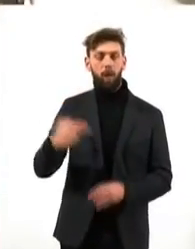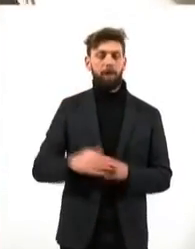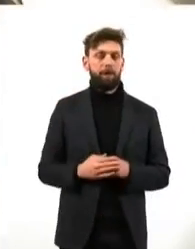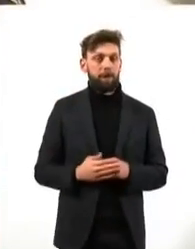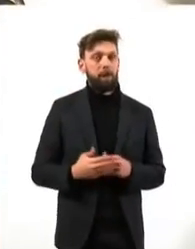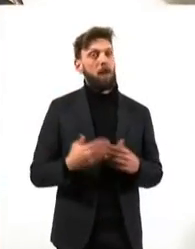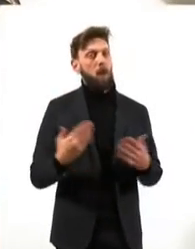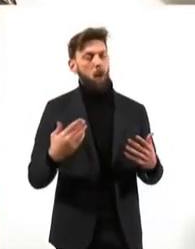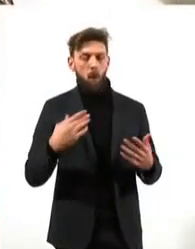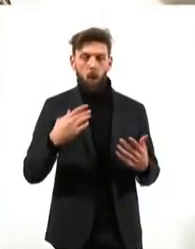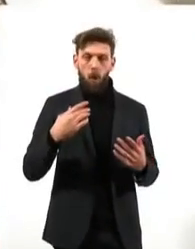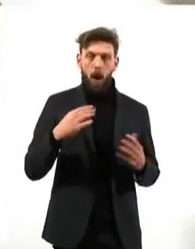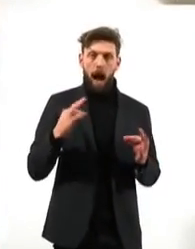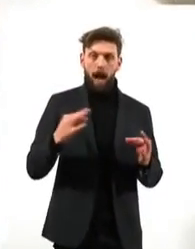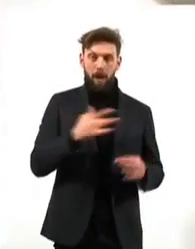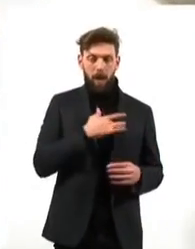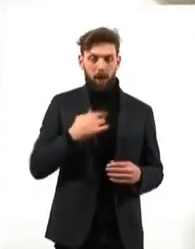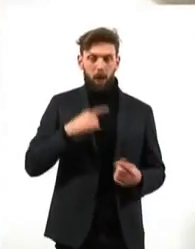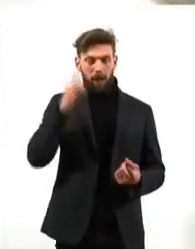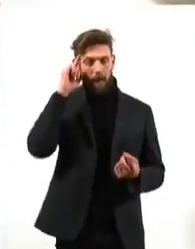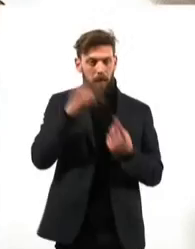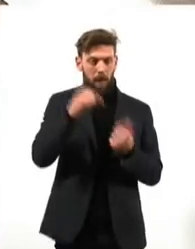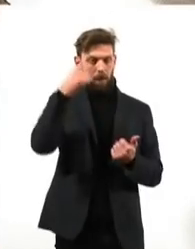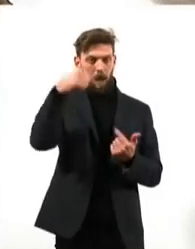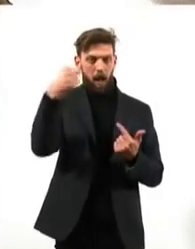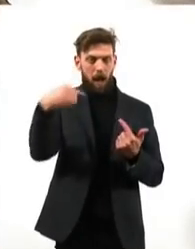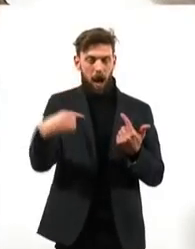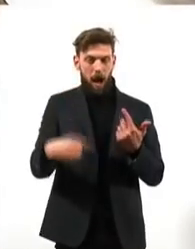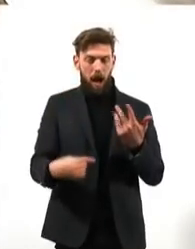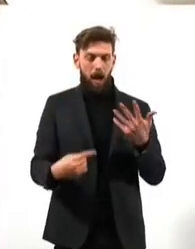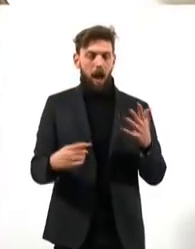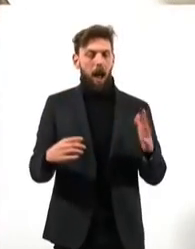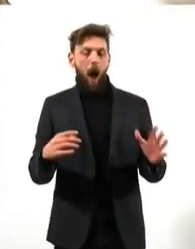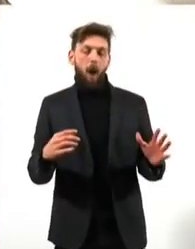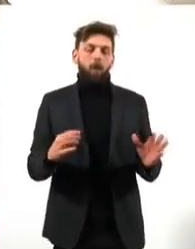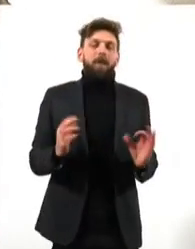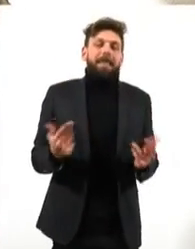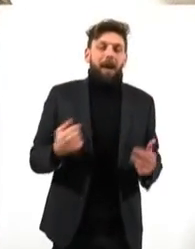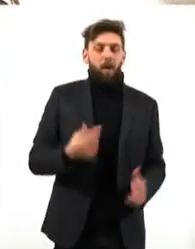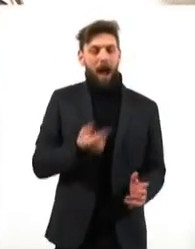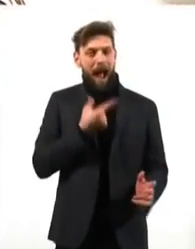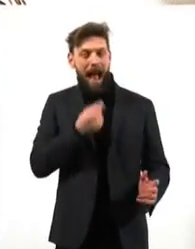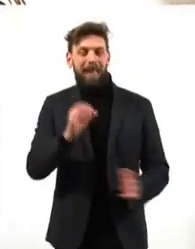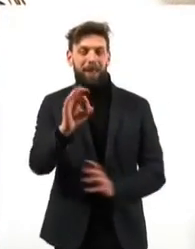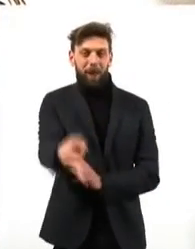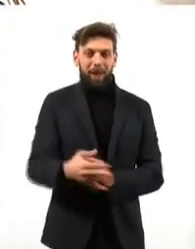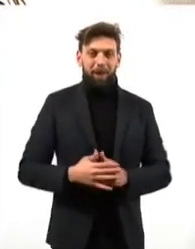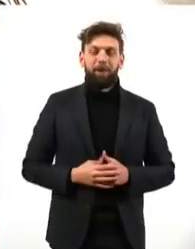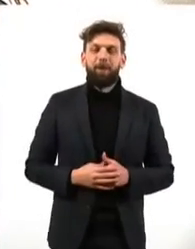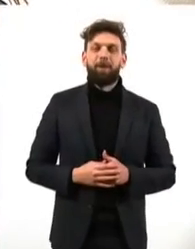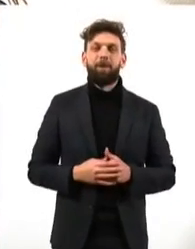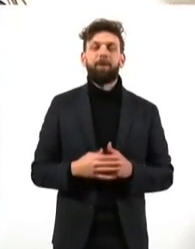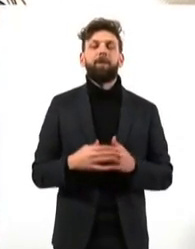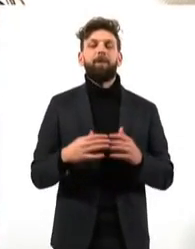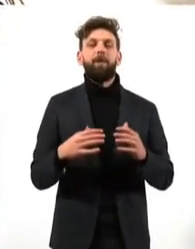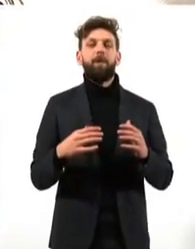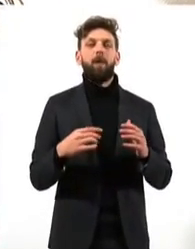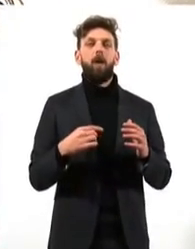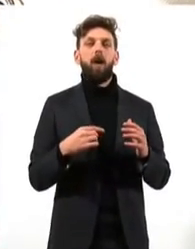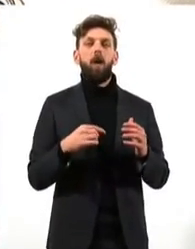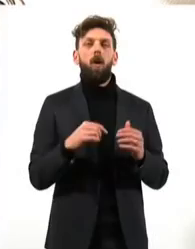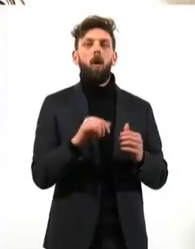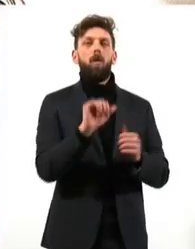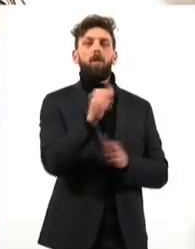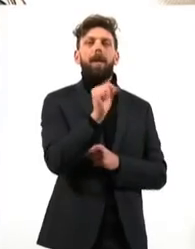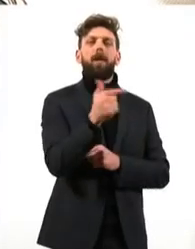beaucoup de sujets là tout de suite autour de la santé. Donc je me sens effectivement très à l'aise. Je vais peut-être prendre un petit peu dans l'ordre et